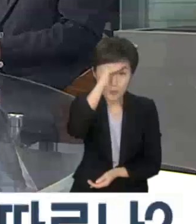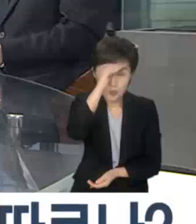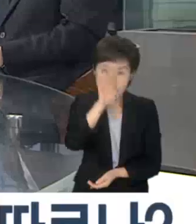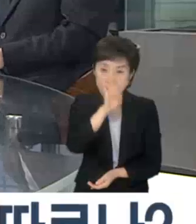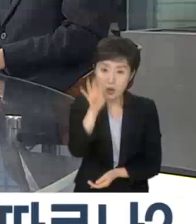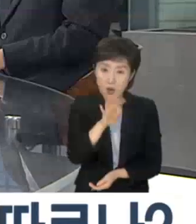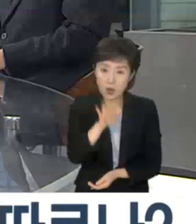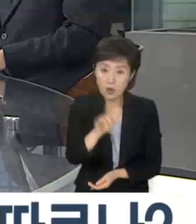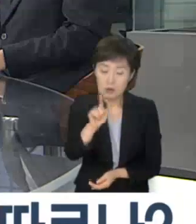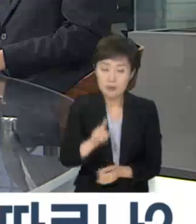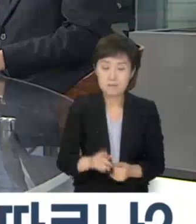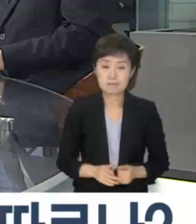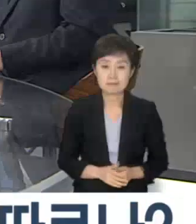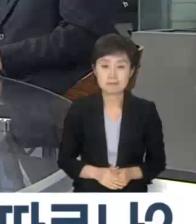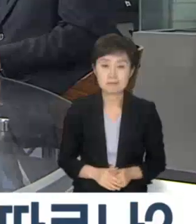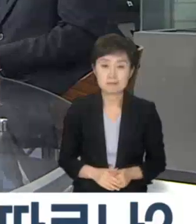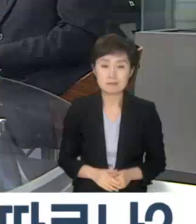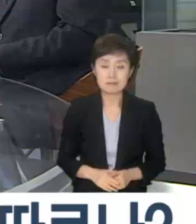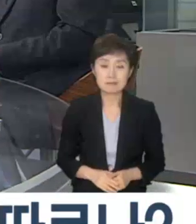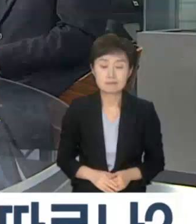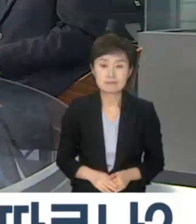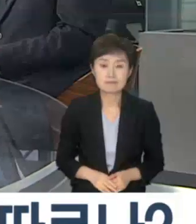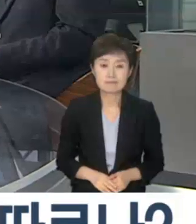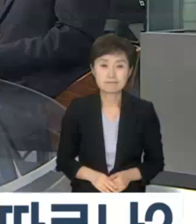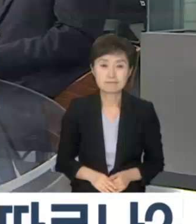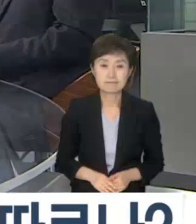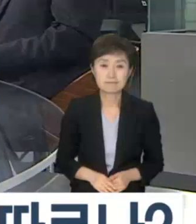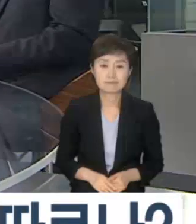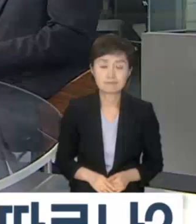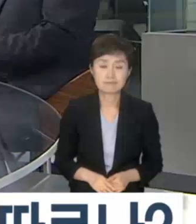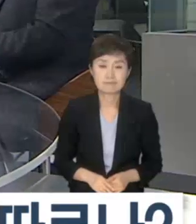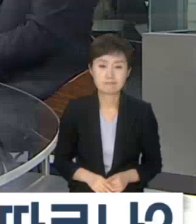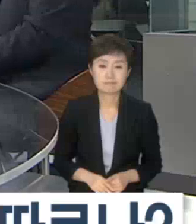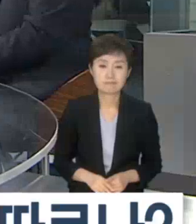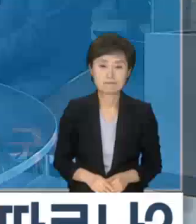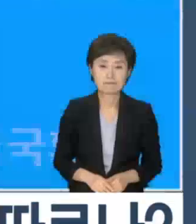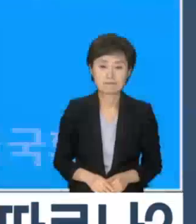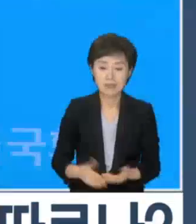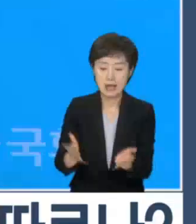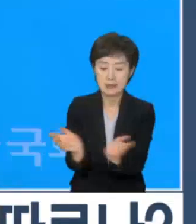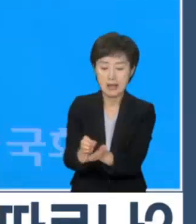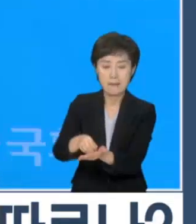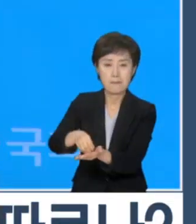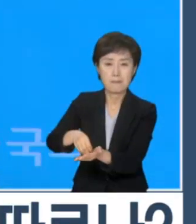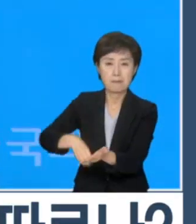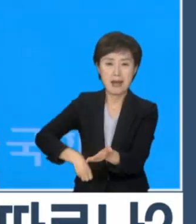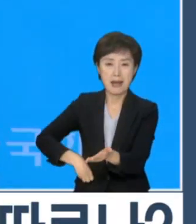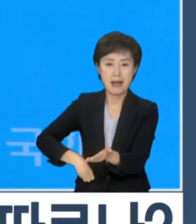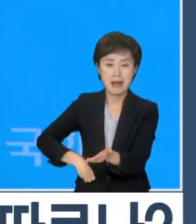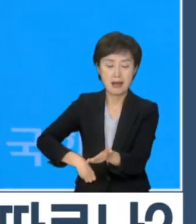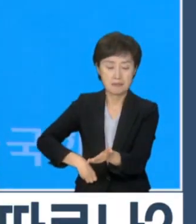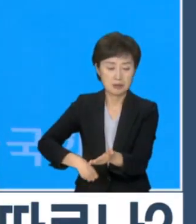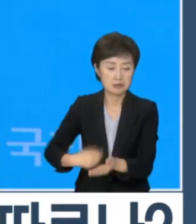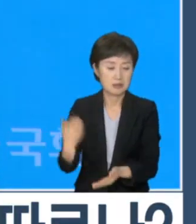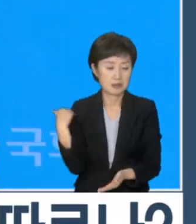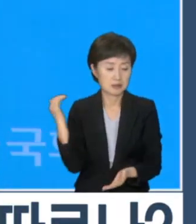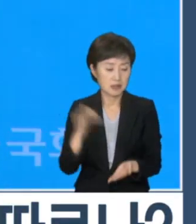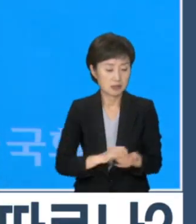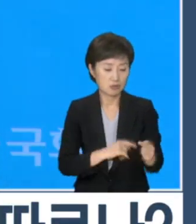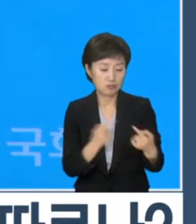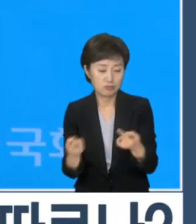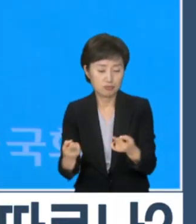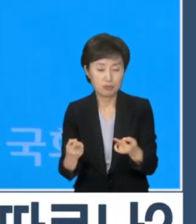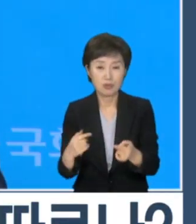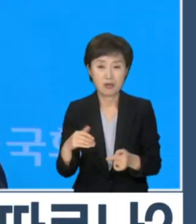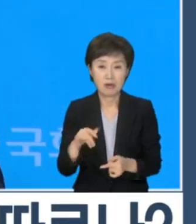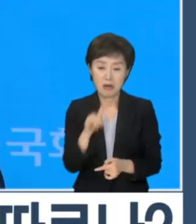의견도 있습니다. 여기에 대해서는 어떤 말씀하시겠어요? 예, 뭐 탈당을 해서 나중에 살아서 돌아올 수도 있겠죠. 그런데